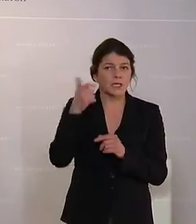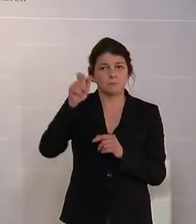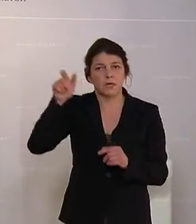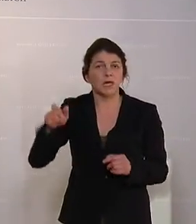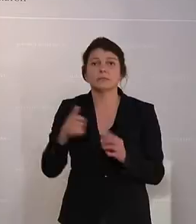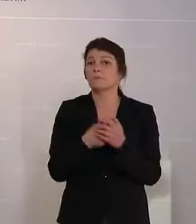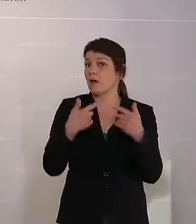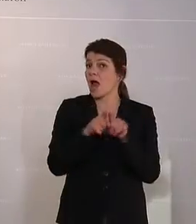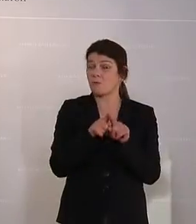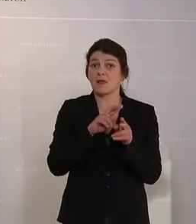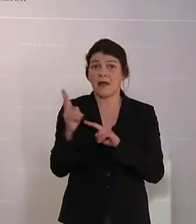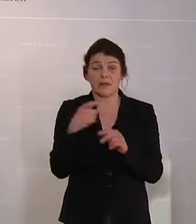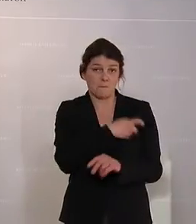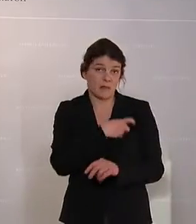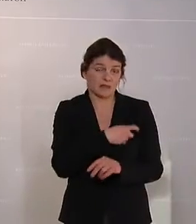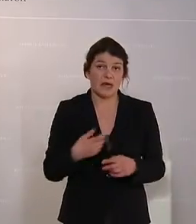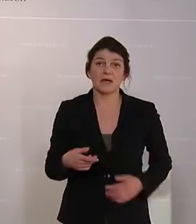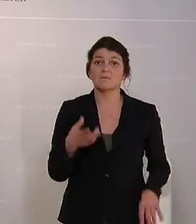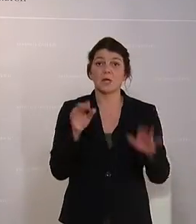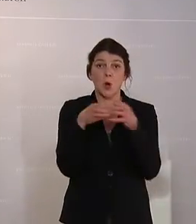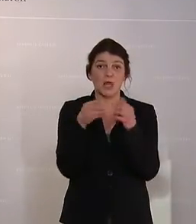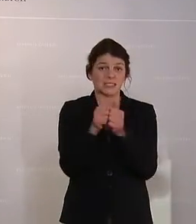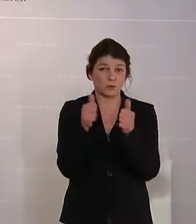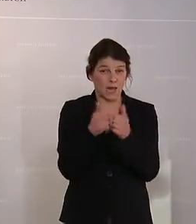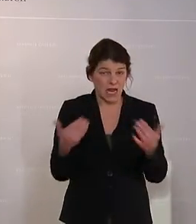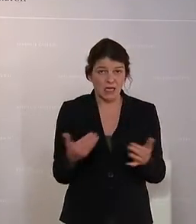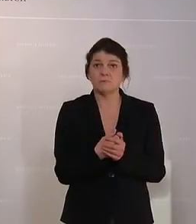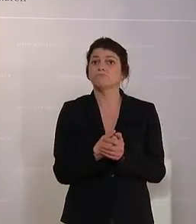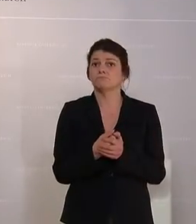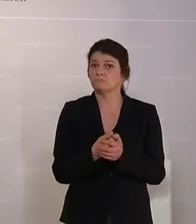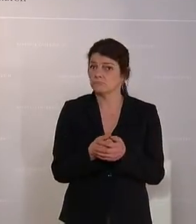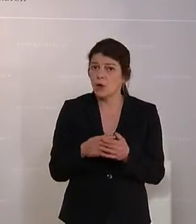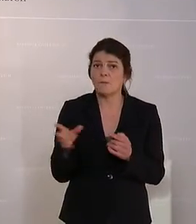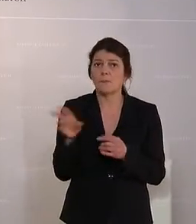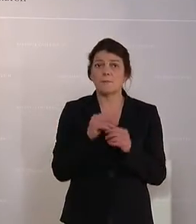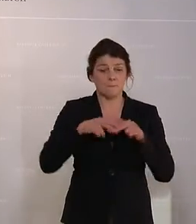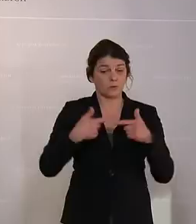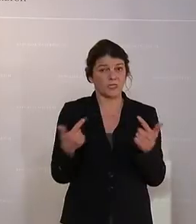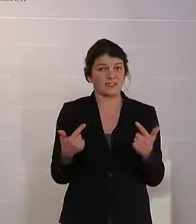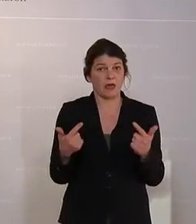Experten, aber auch mit anderen Parteien, mit dem Koalitionspartner und mit den Bundesländern.